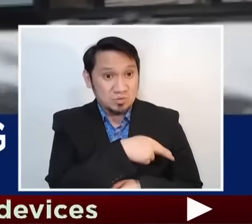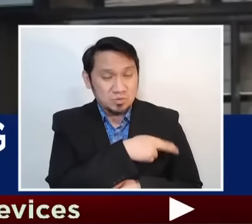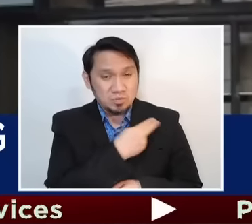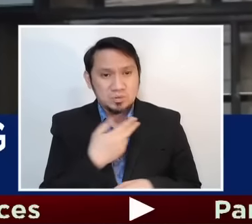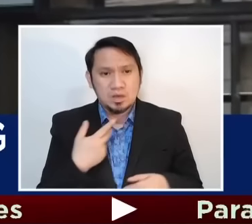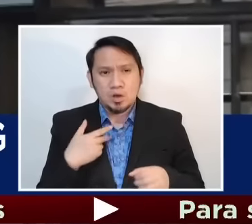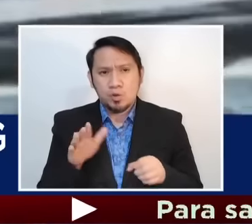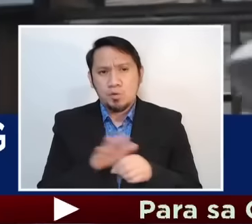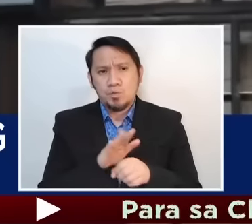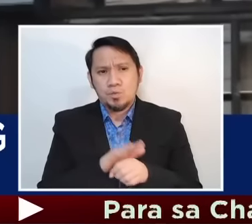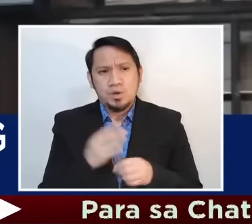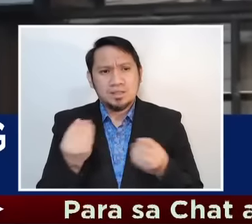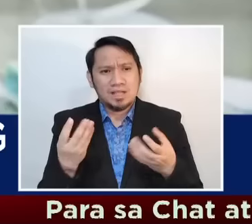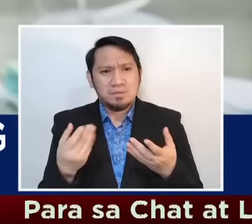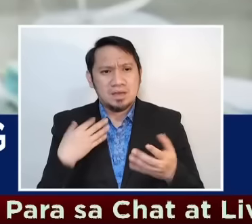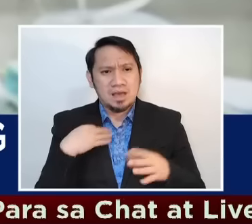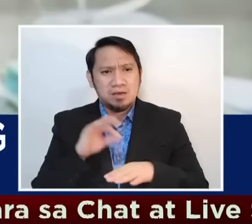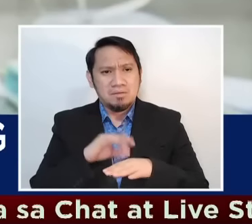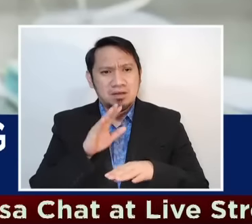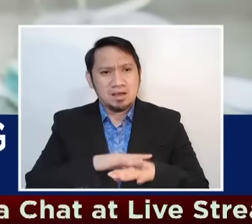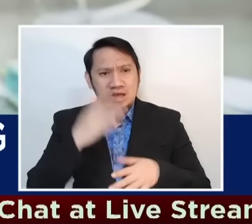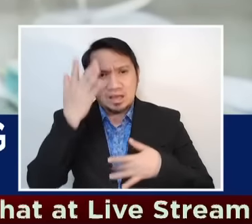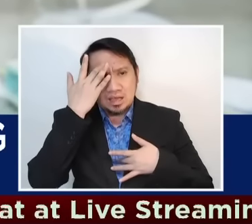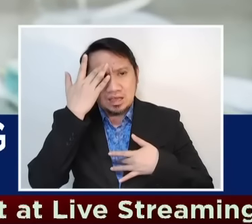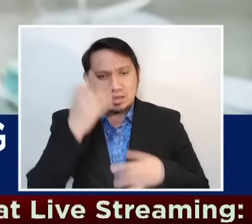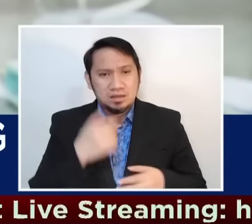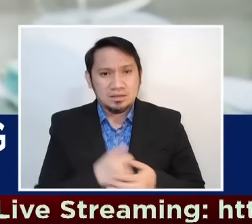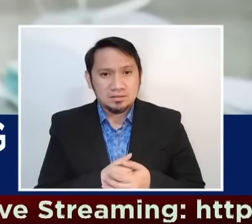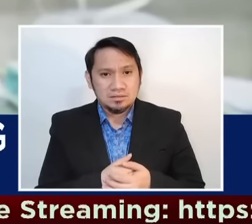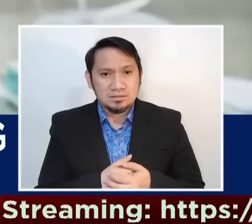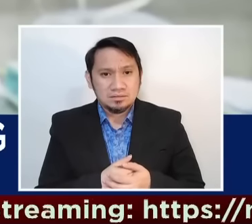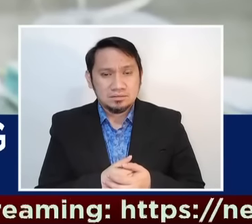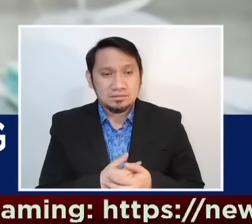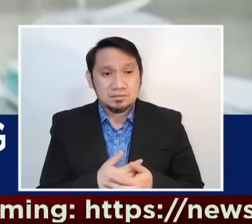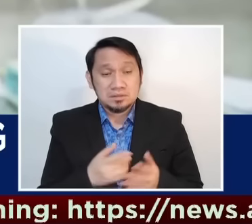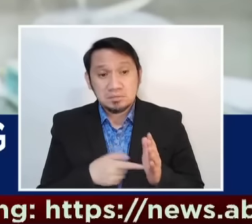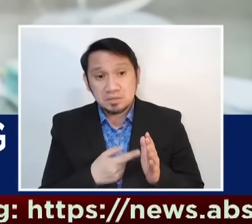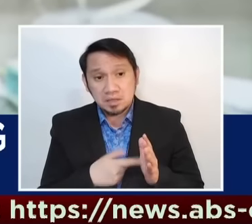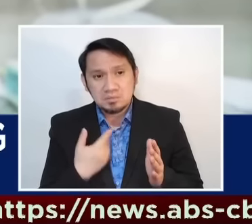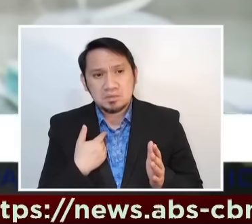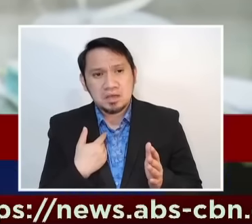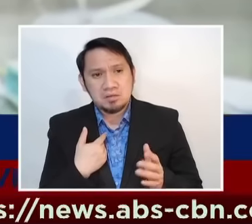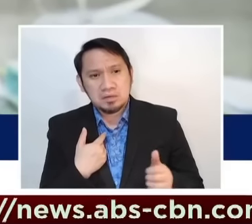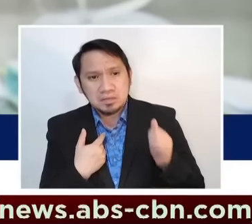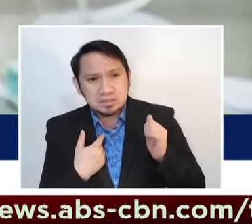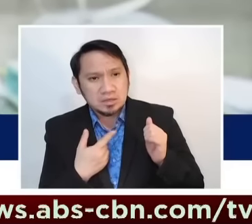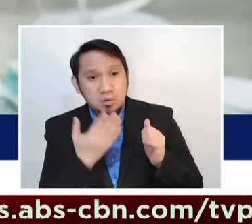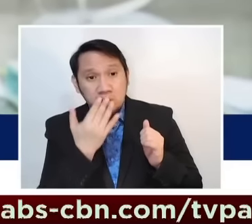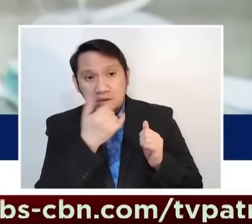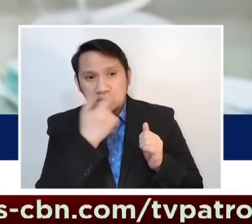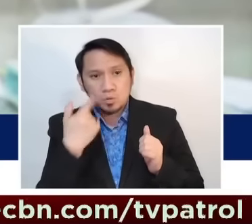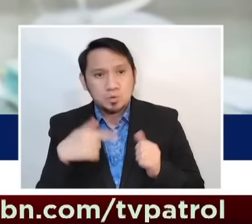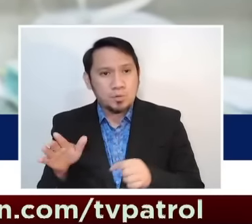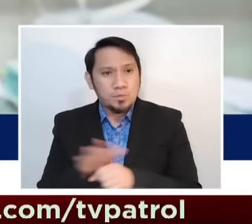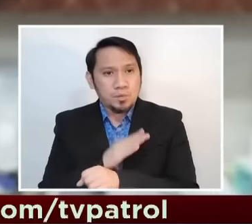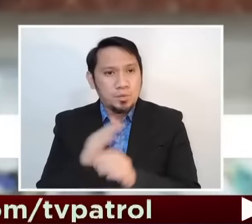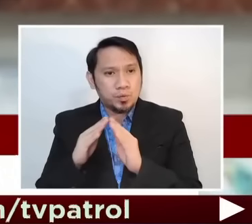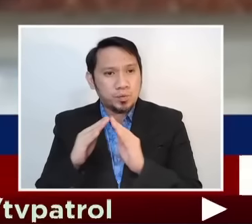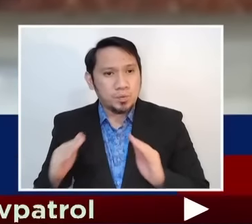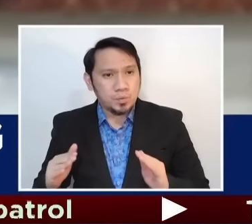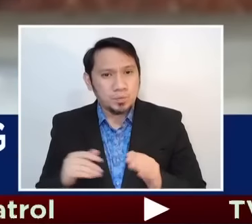occupancy sa dengue patients. Kakaranas na kami ng nare-reject yung referral dahil dun sa full house yung